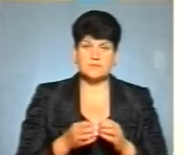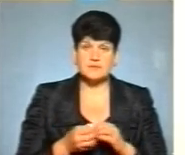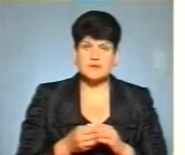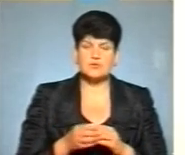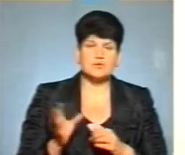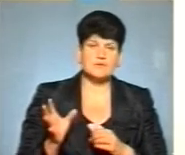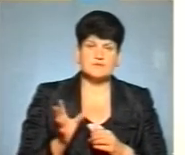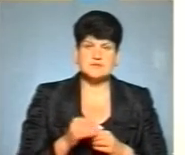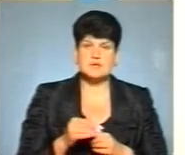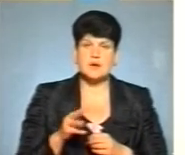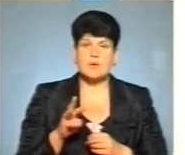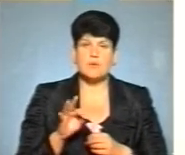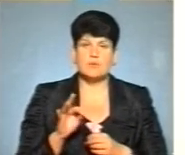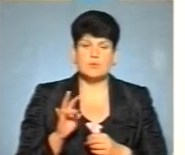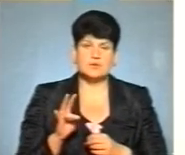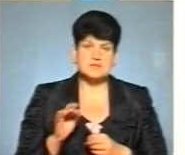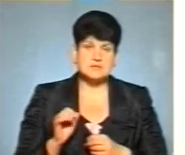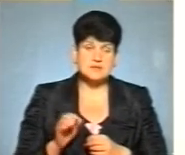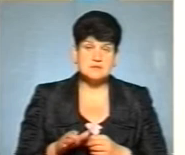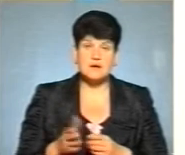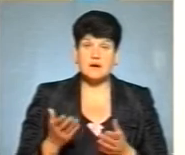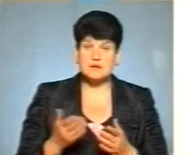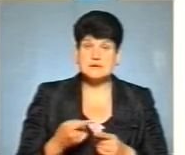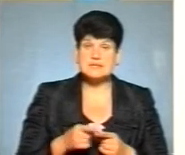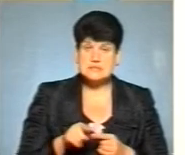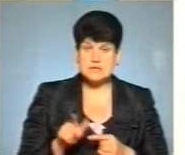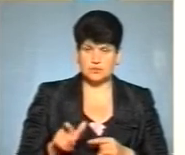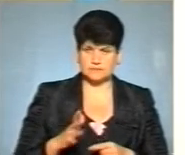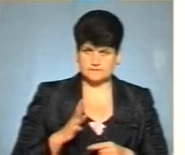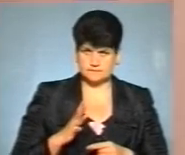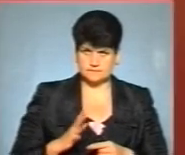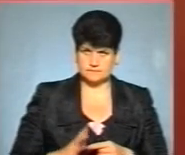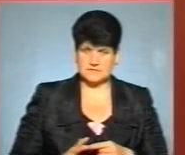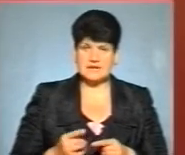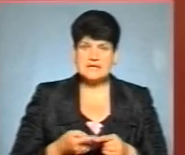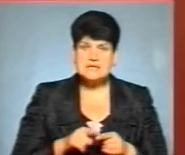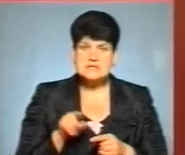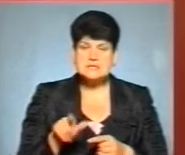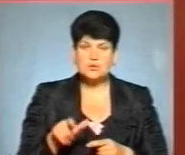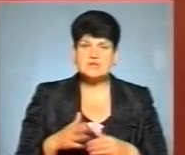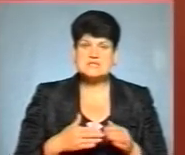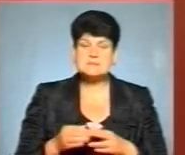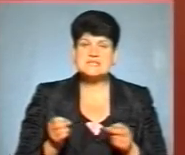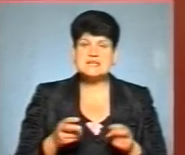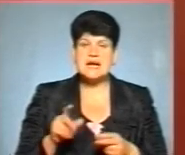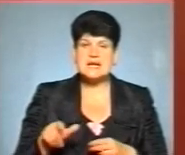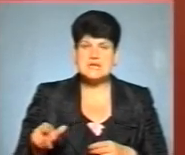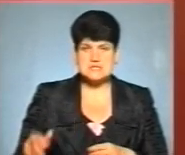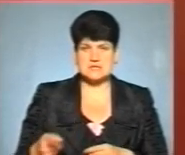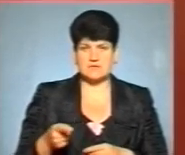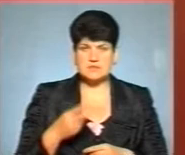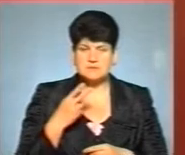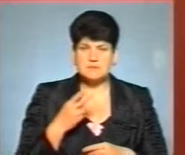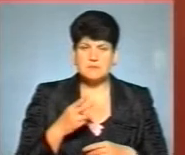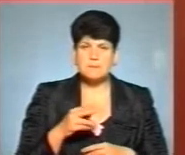всі, називали українським Уханем тоді. Але ці люди вистояли, і ці люди є спеціалісти, і вони на собі, вони практично, як ми казали,